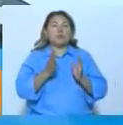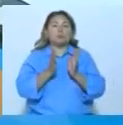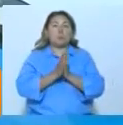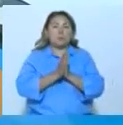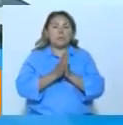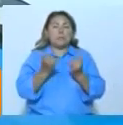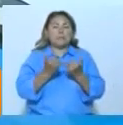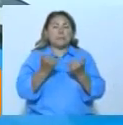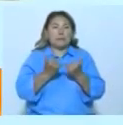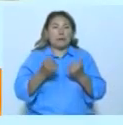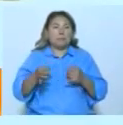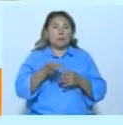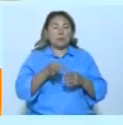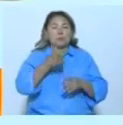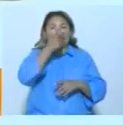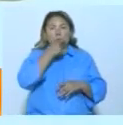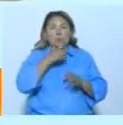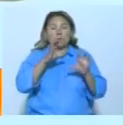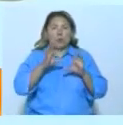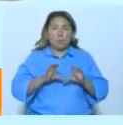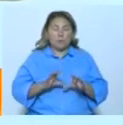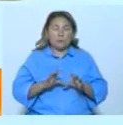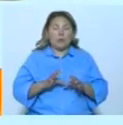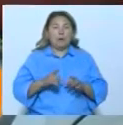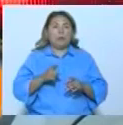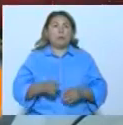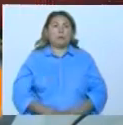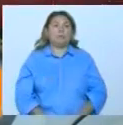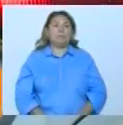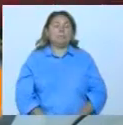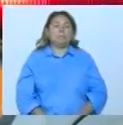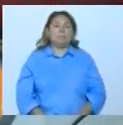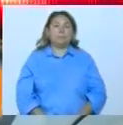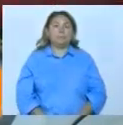жителей и гостей областного центра к соблюдению законности. Ирдос Кужантайлы, Саламат Кайпов, Дидар.